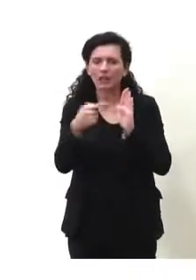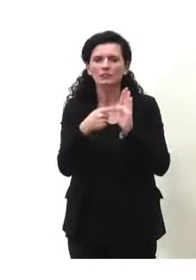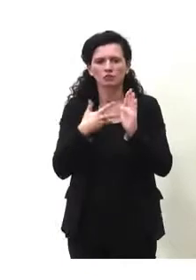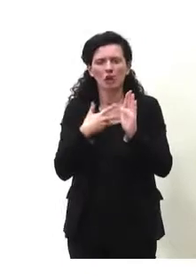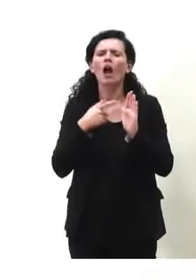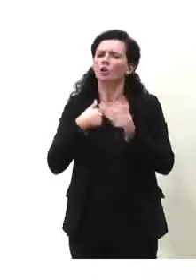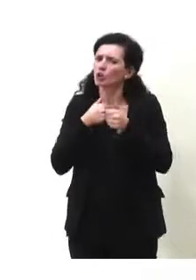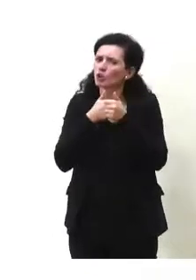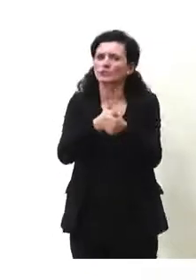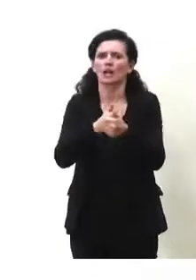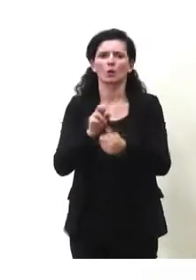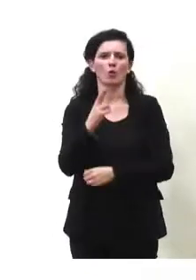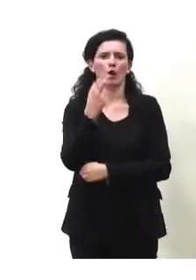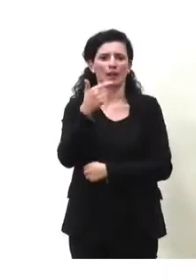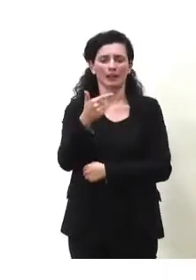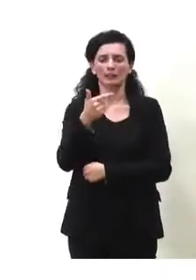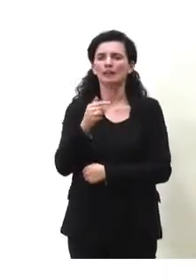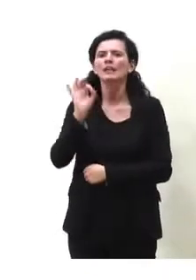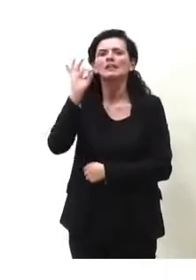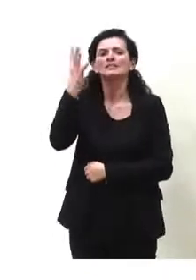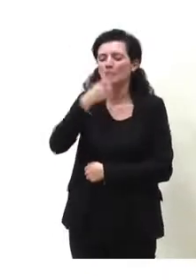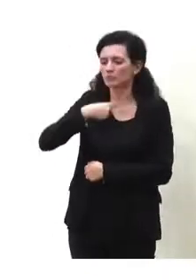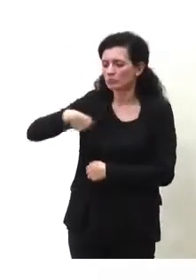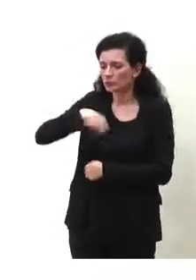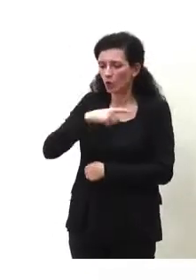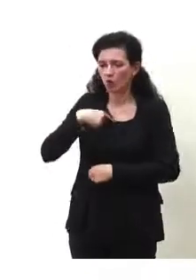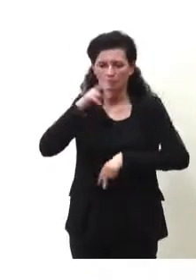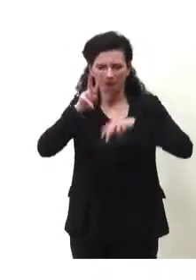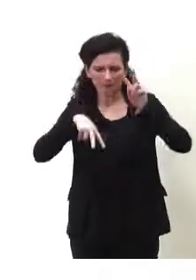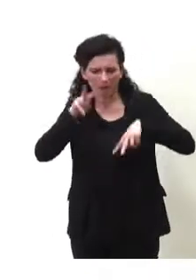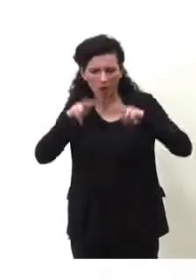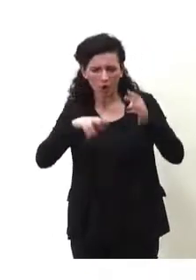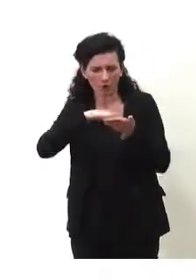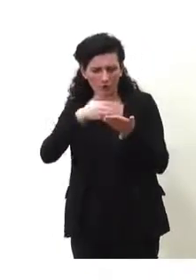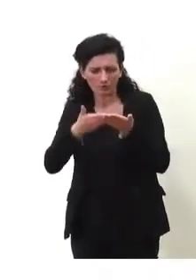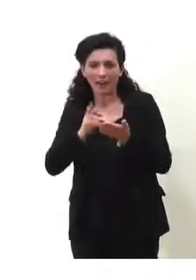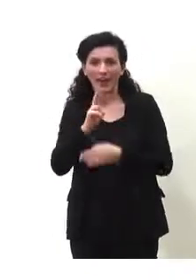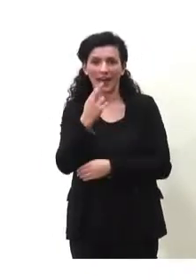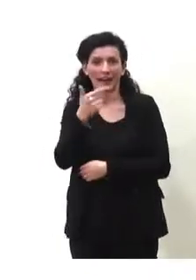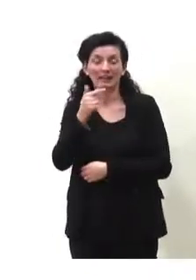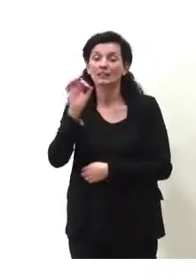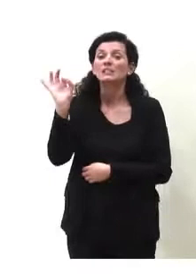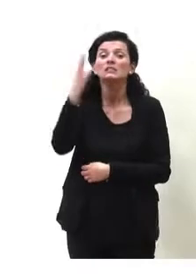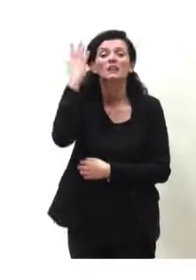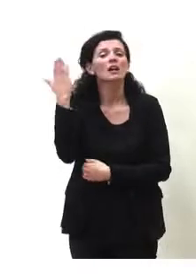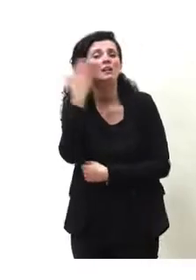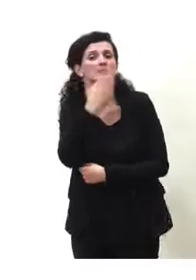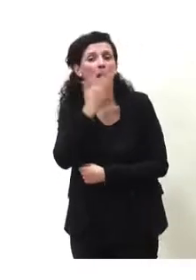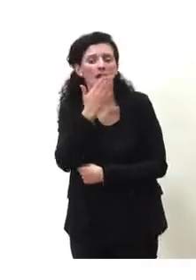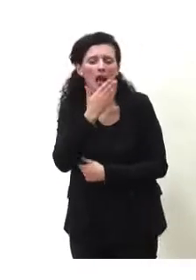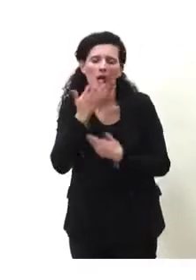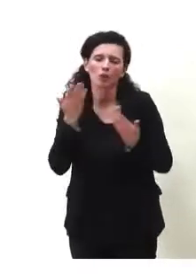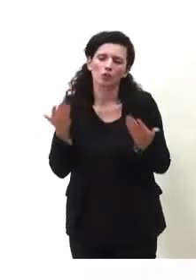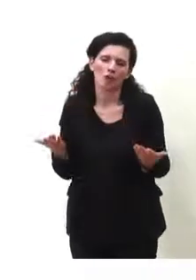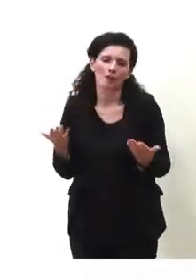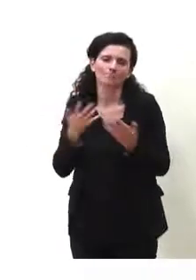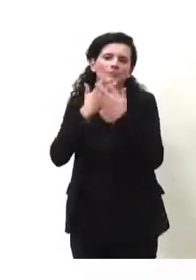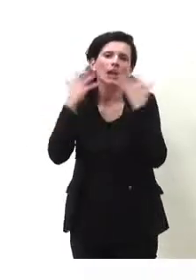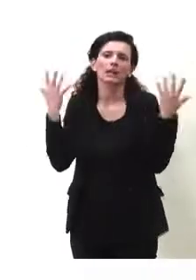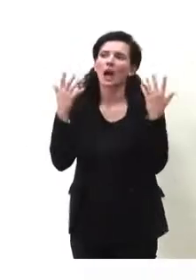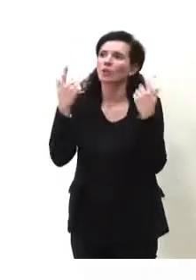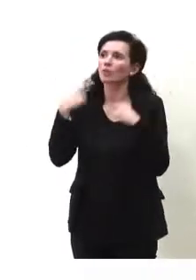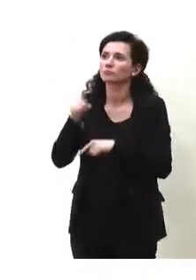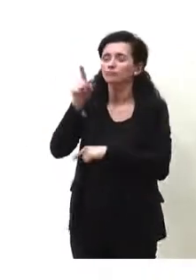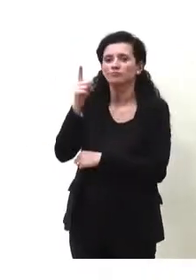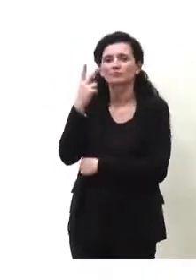Allora, voglio dire, se le stime che facciamo noi di RT fossero sbagliate, probabilmente non avremmo queste previsioni